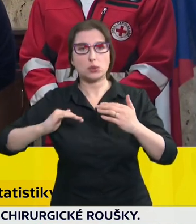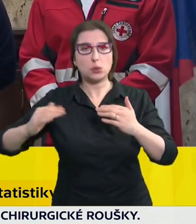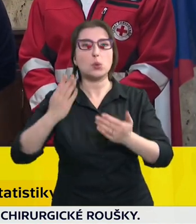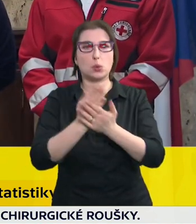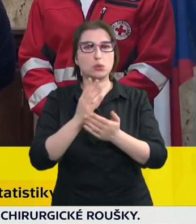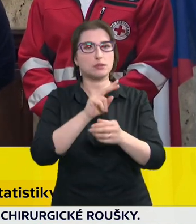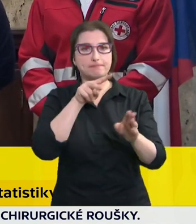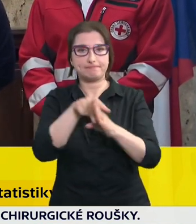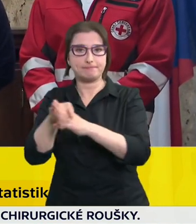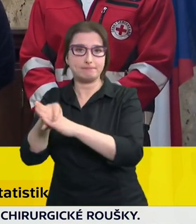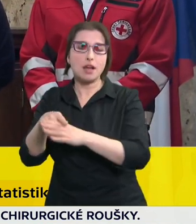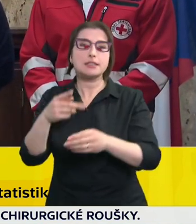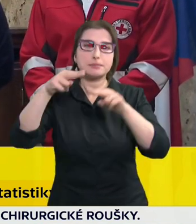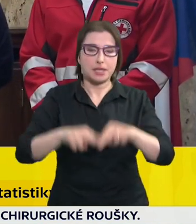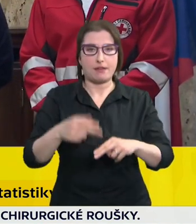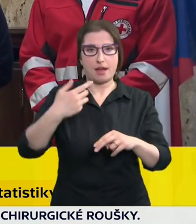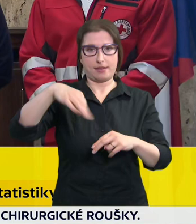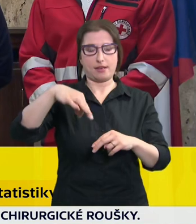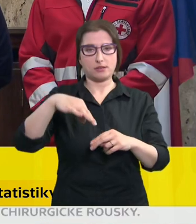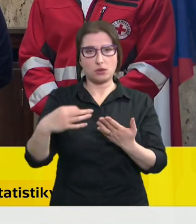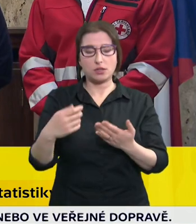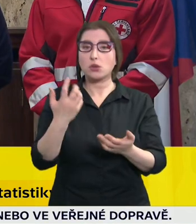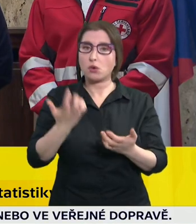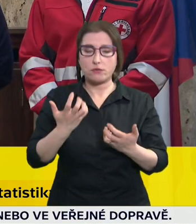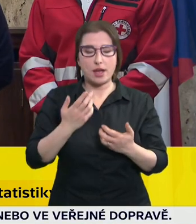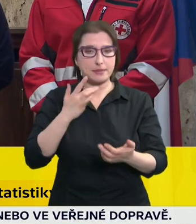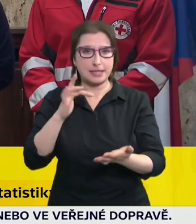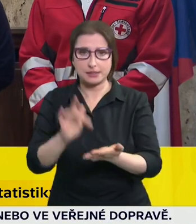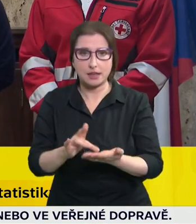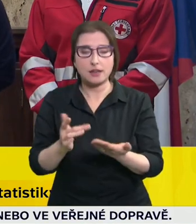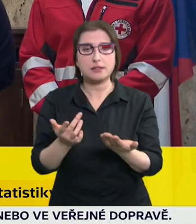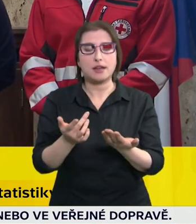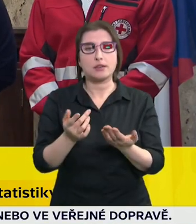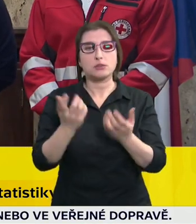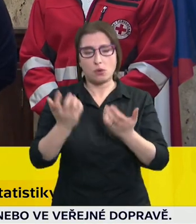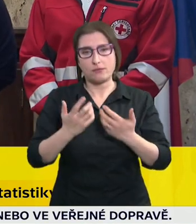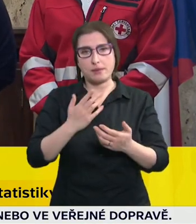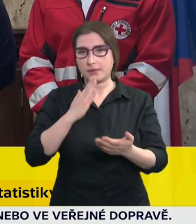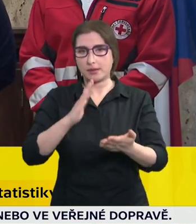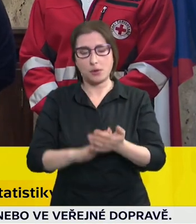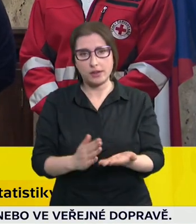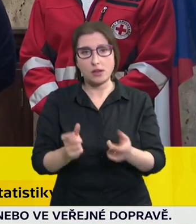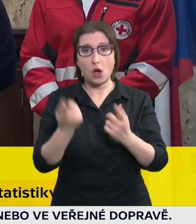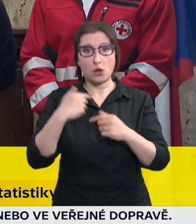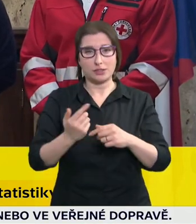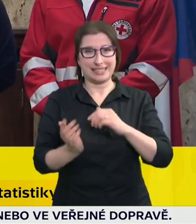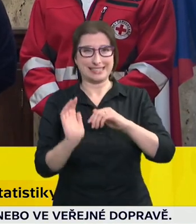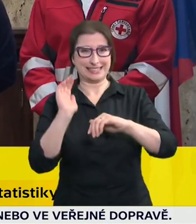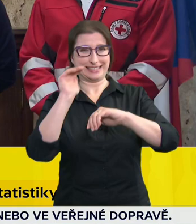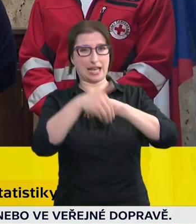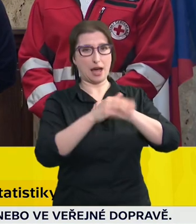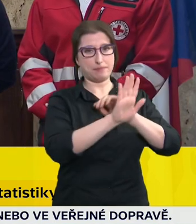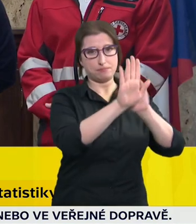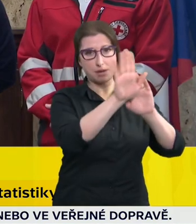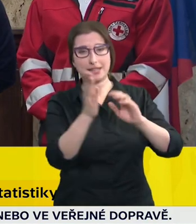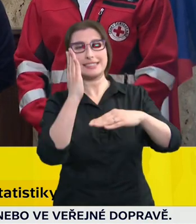až na jednotky. Doufejme, že to takto nenastane, tím, že se to v podstatě šíří ze západu a ze severu Čech postupně,